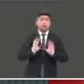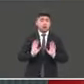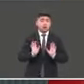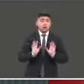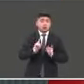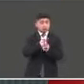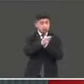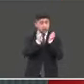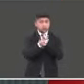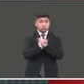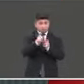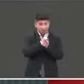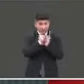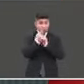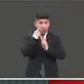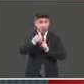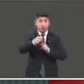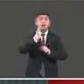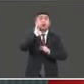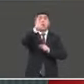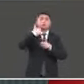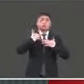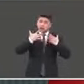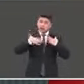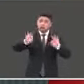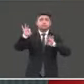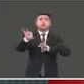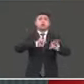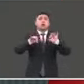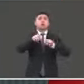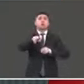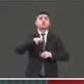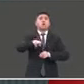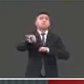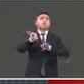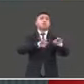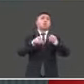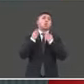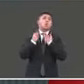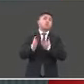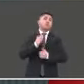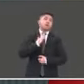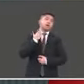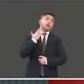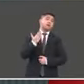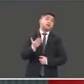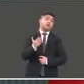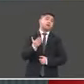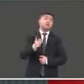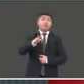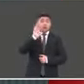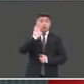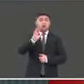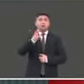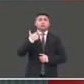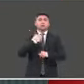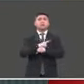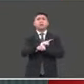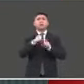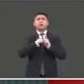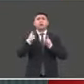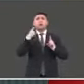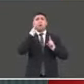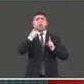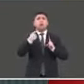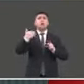tersine bugünden geleceğe hazırlanmanın yol haritası olacaktır zaten bir süredir